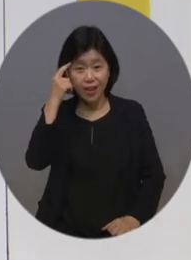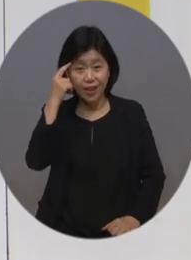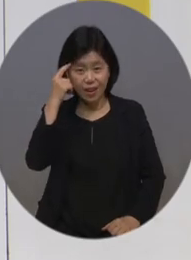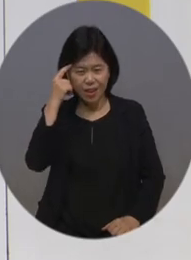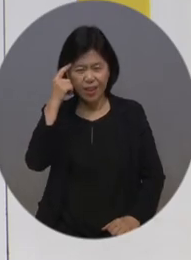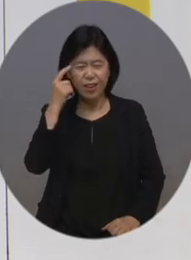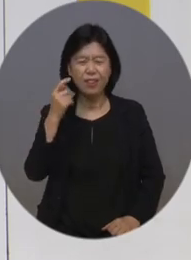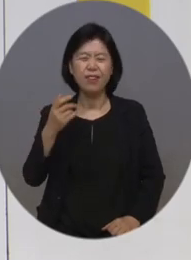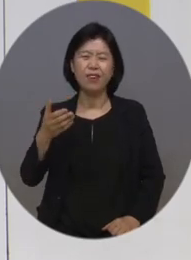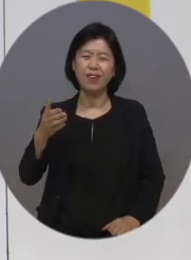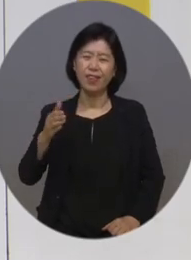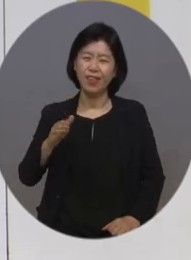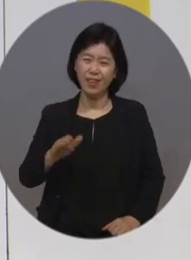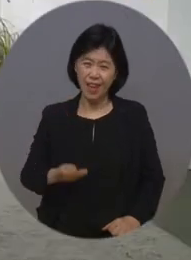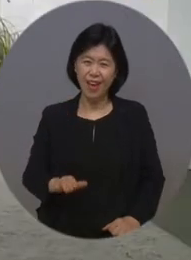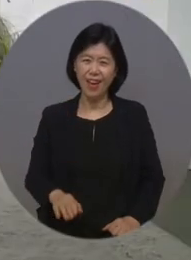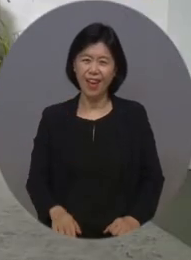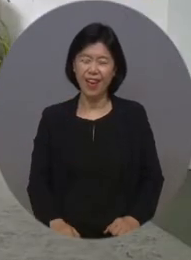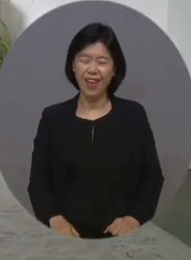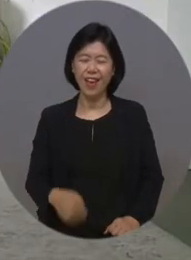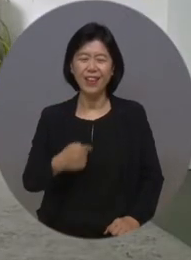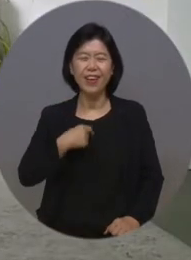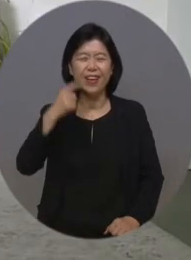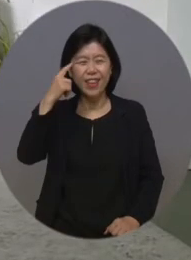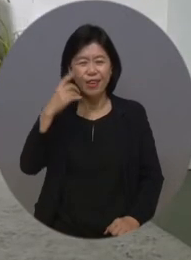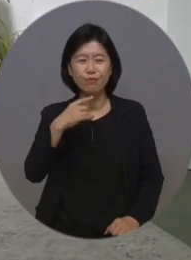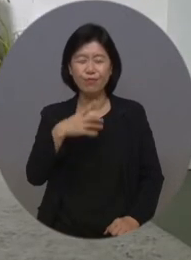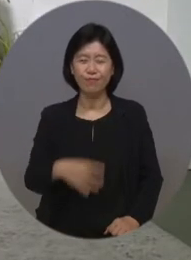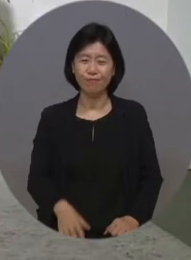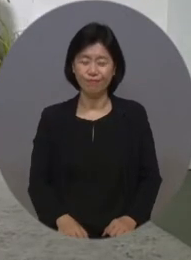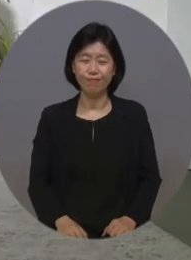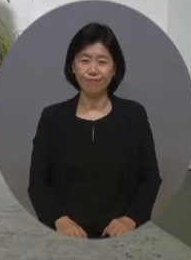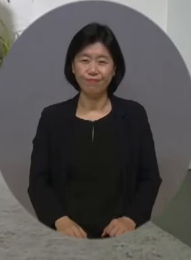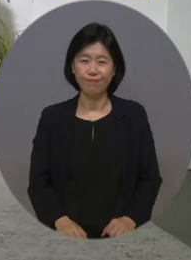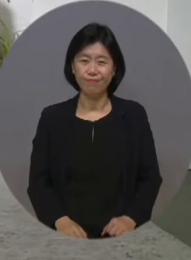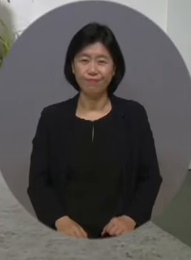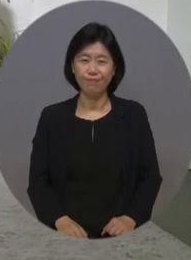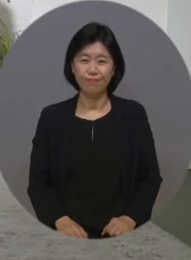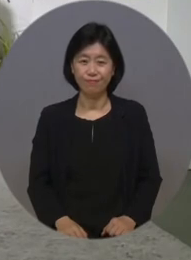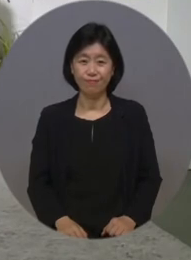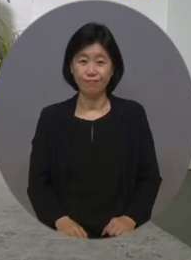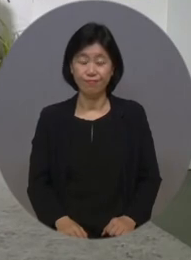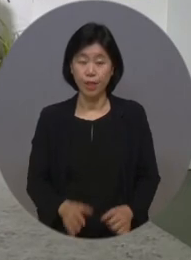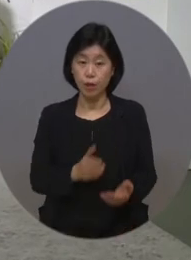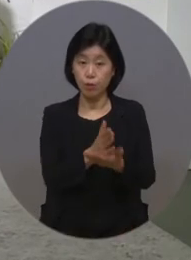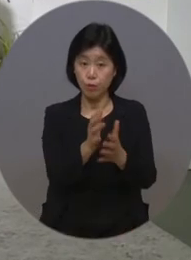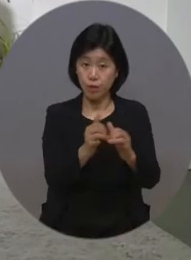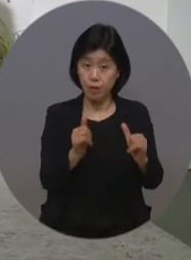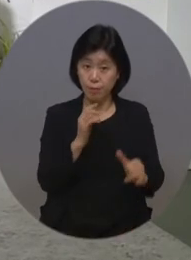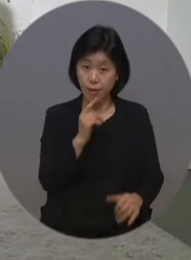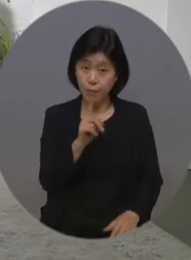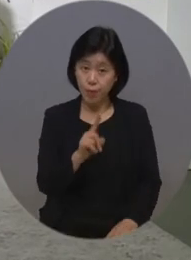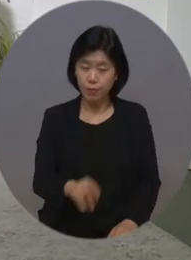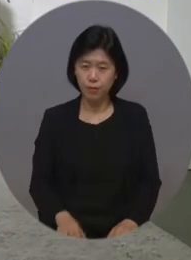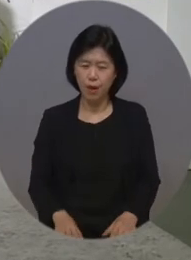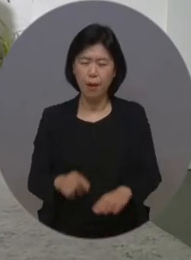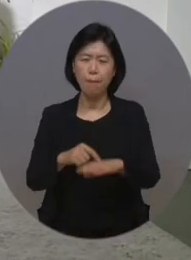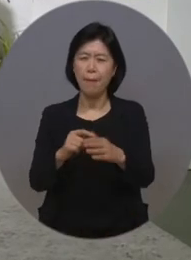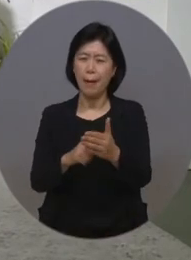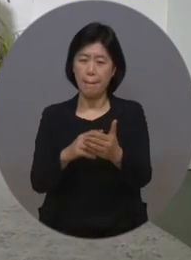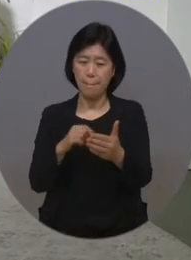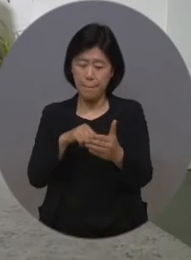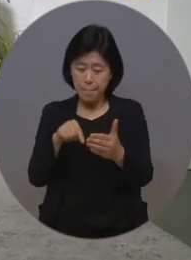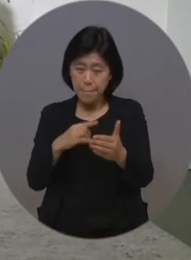말로 그런데 해외 생의학 이가 없다 아빠 폐 엄마가 들리지 않는데요 예 마음만 갖고 이 따라서 안된다